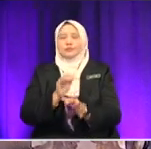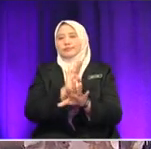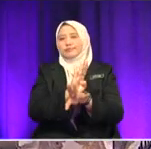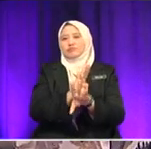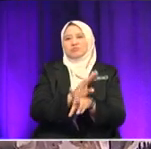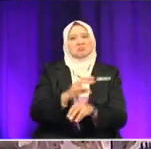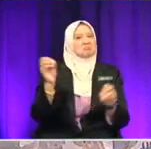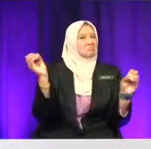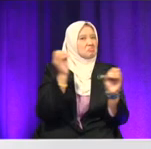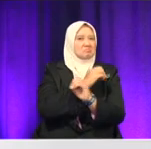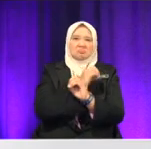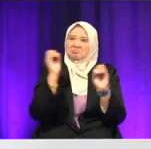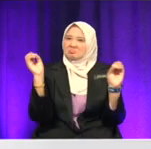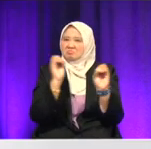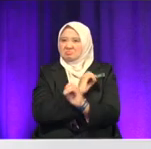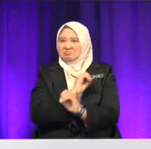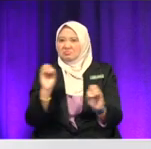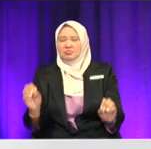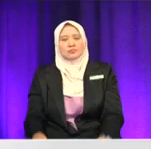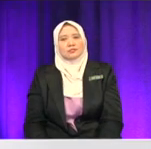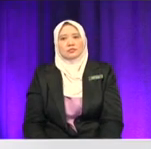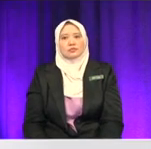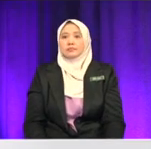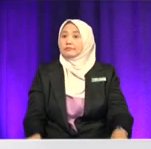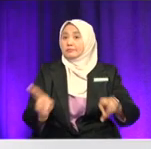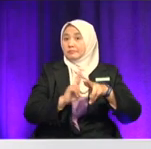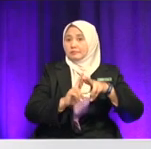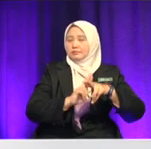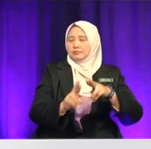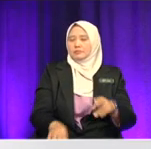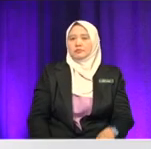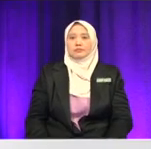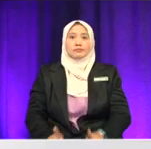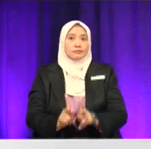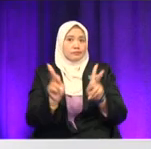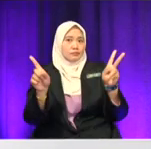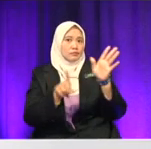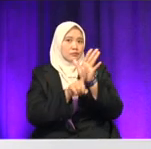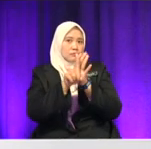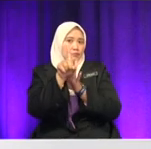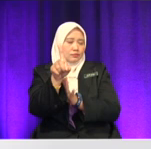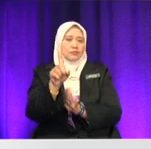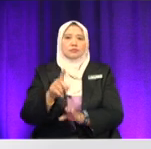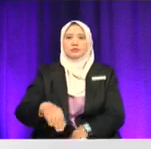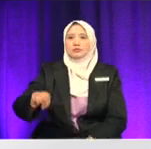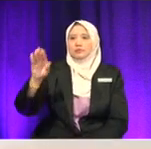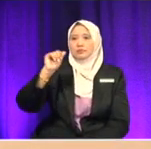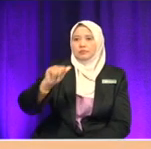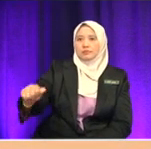anak-anak murid lain? Okay, kesimpulannya, semakin tinggi kepekatan antibiotik, semakin rendah pertumbuhan bakteria.